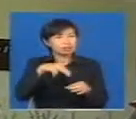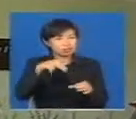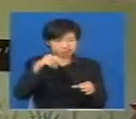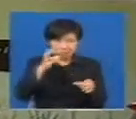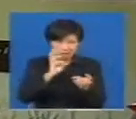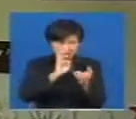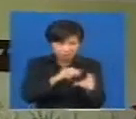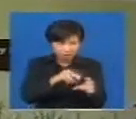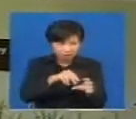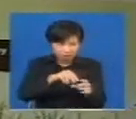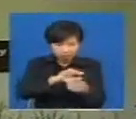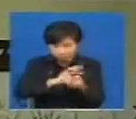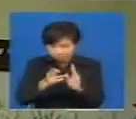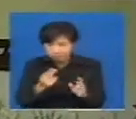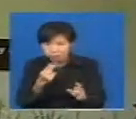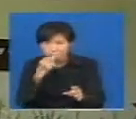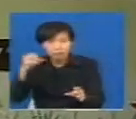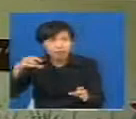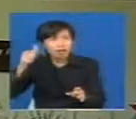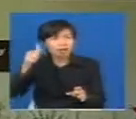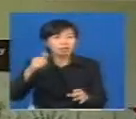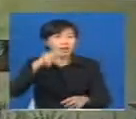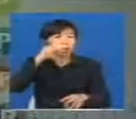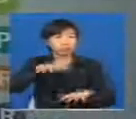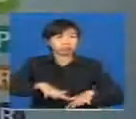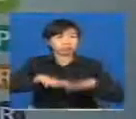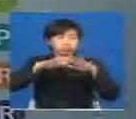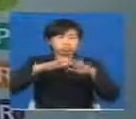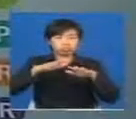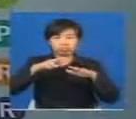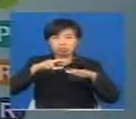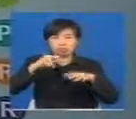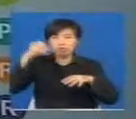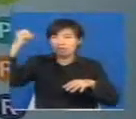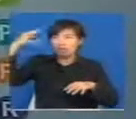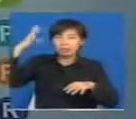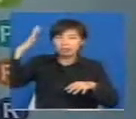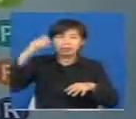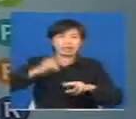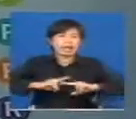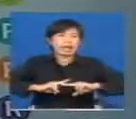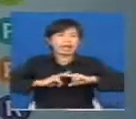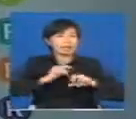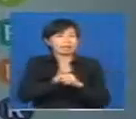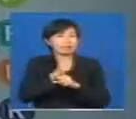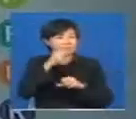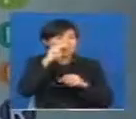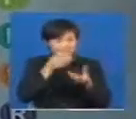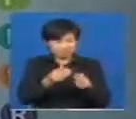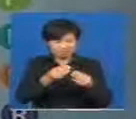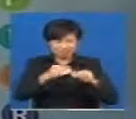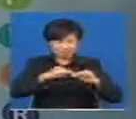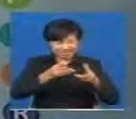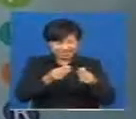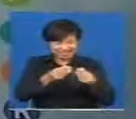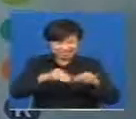พราะเขาอธิบายผมบอกว่าเวลาน้ำท่วมไม่มีไฟอยู่ไม่ได้เพราะนั้นทำไฟเองดีกว่าด้วยน้ำที่โคลนผมไม่ลง